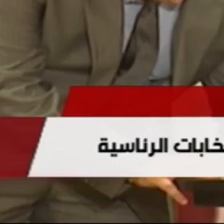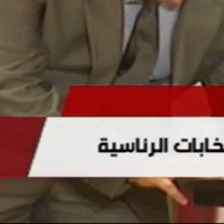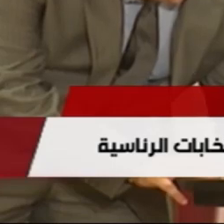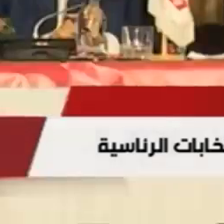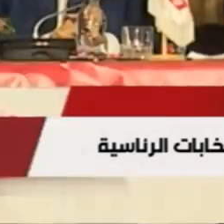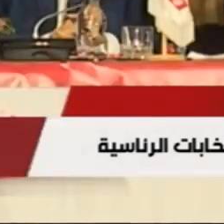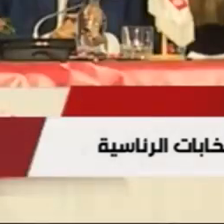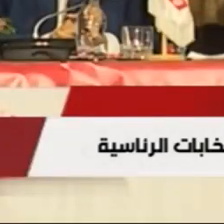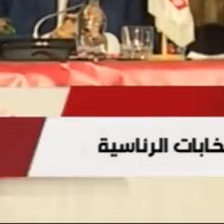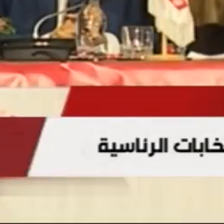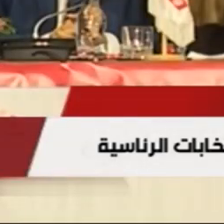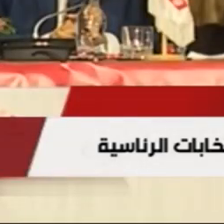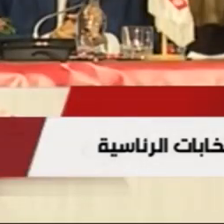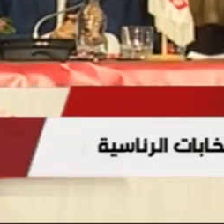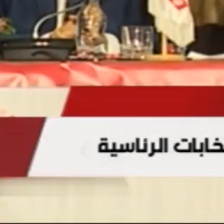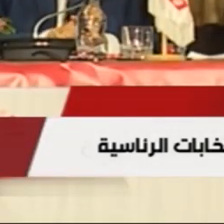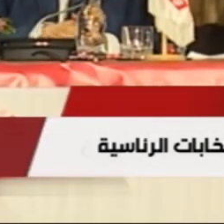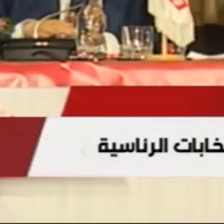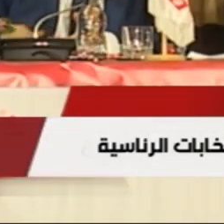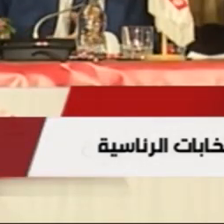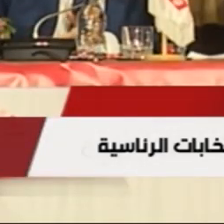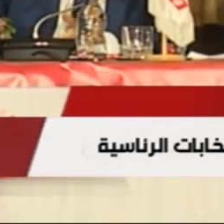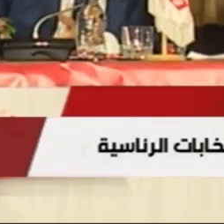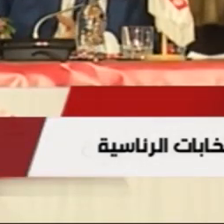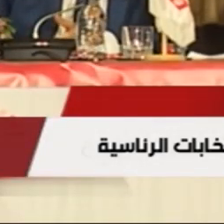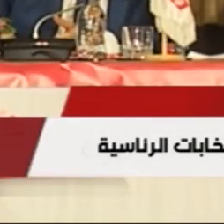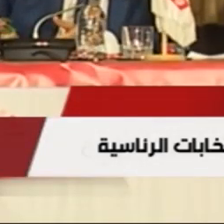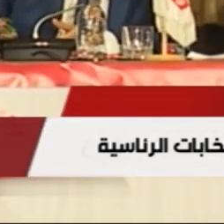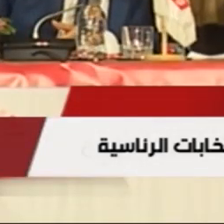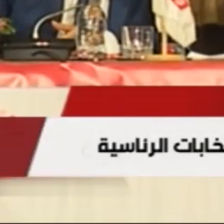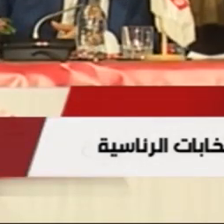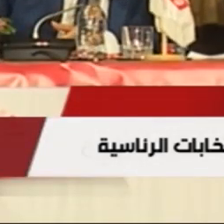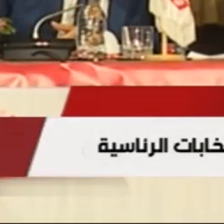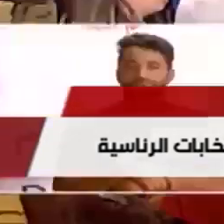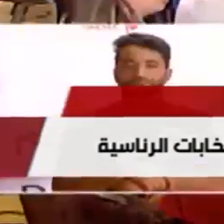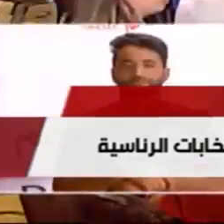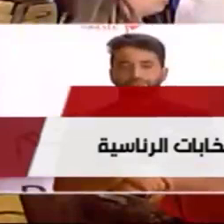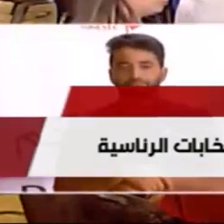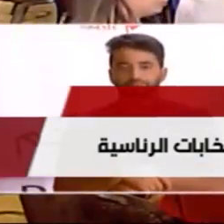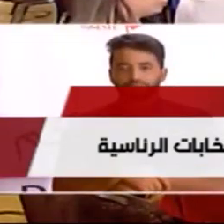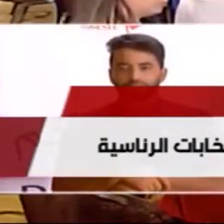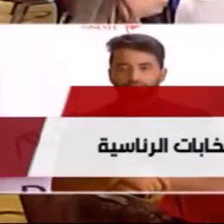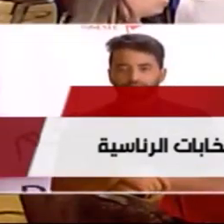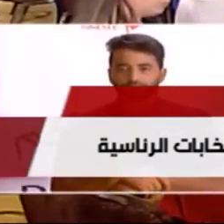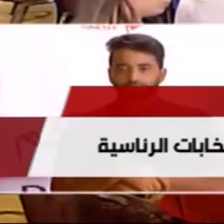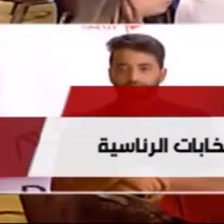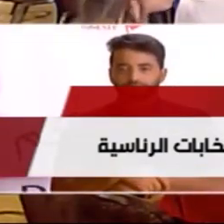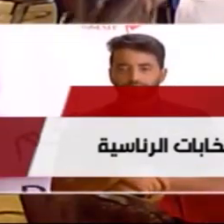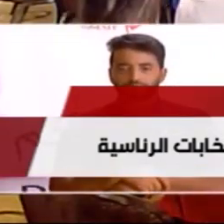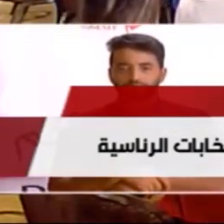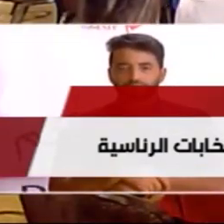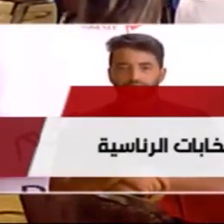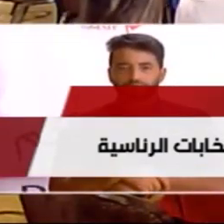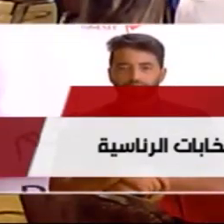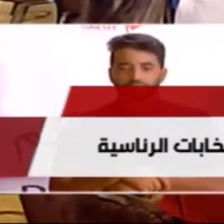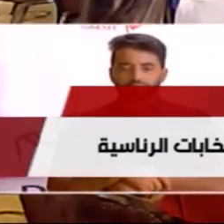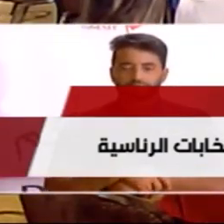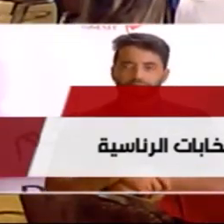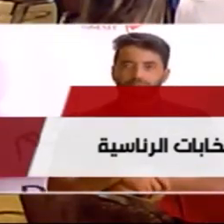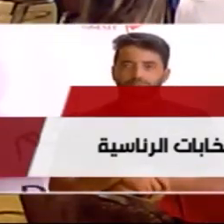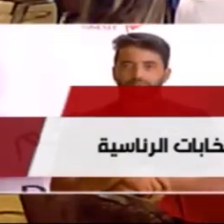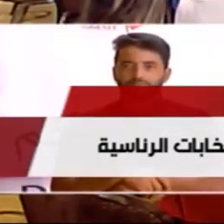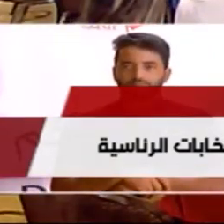محاولات اما بالنسبه للمناظرات ضوابطها بمنح المترشحين على الاحزاب الاكثر تمثيلا في البرلمان اي عبد الفتاح